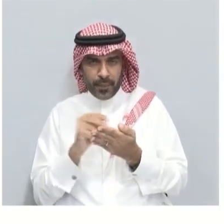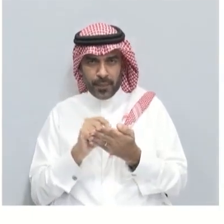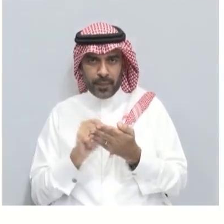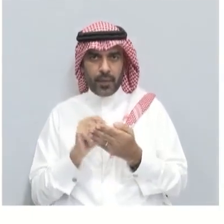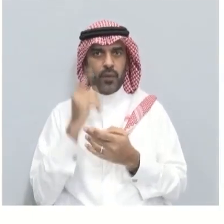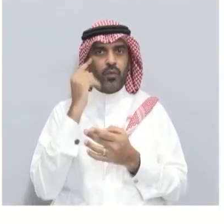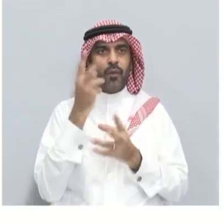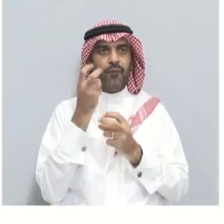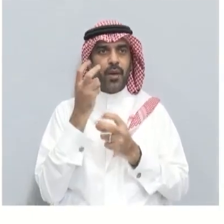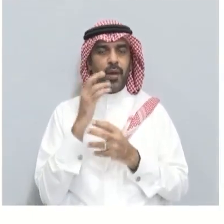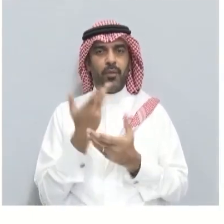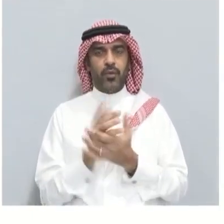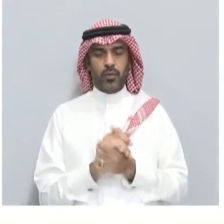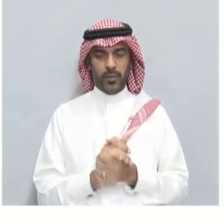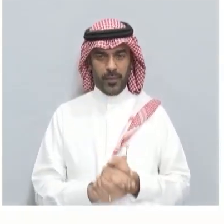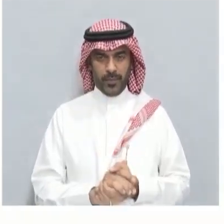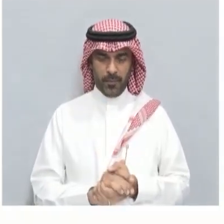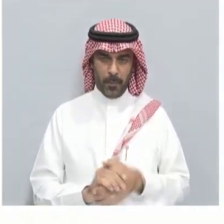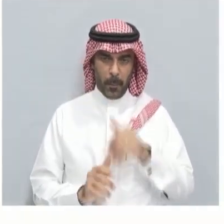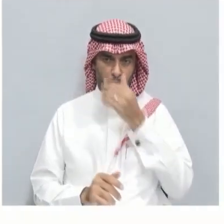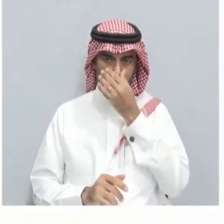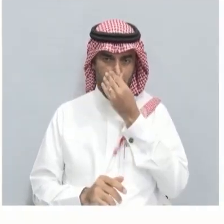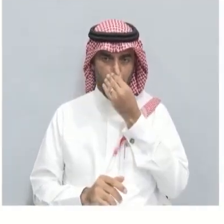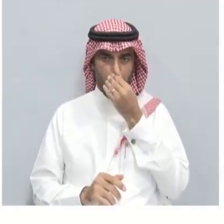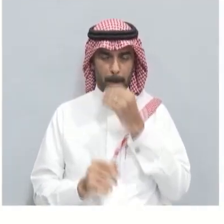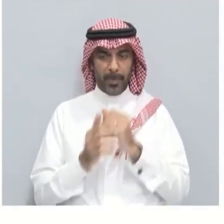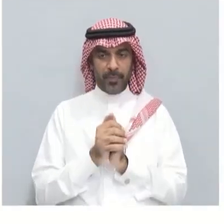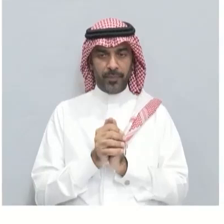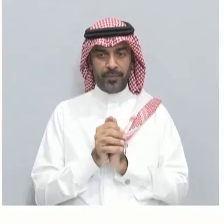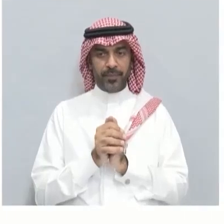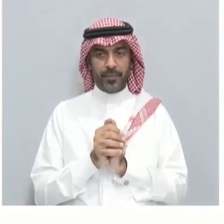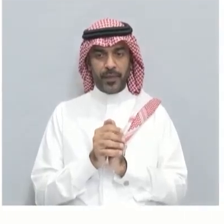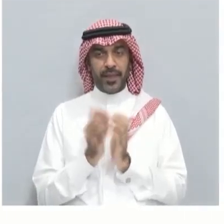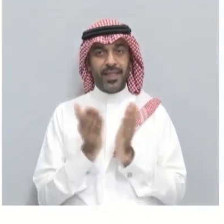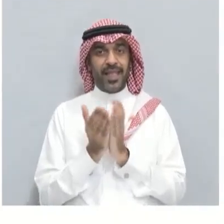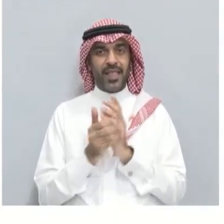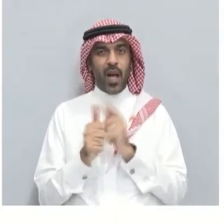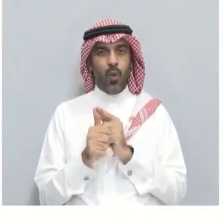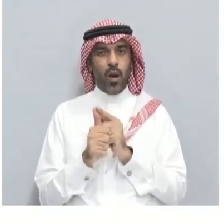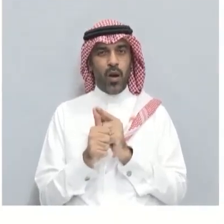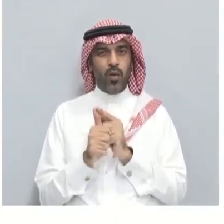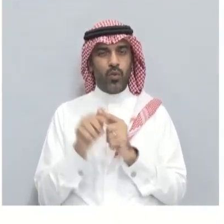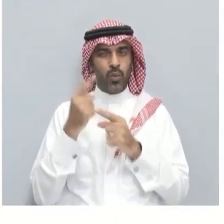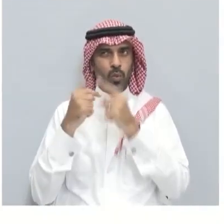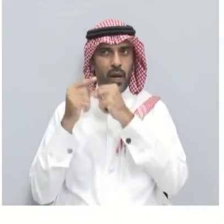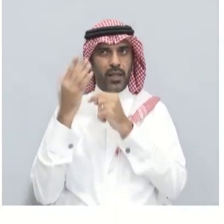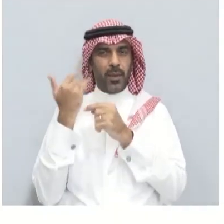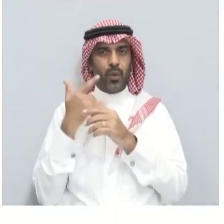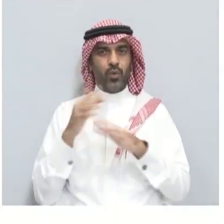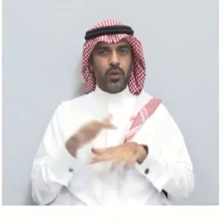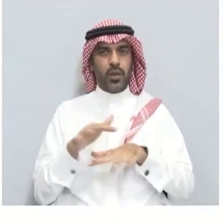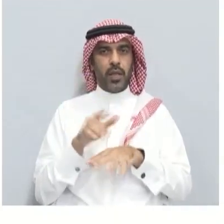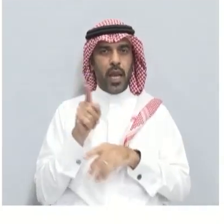خريطه مفاهيم لترسيخها في ذهنك نبدا في درسنا اول مراجعه سريعه ما هو الزلزال